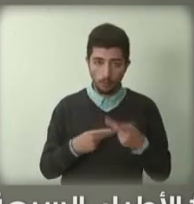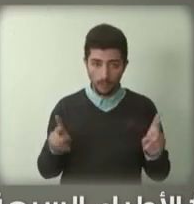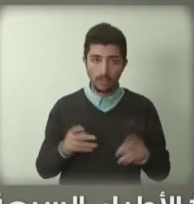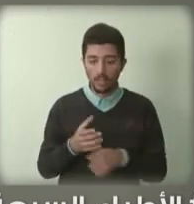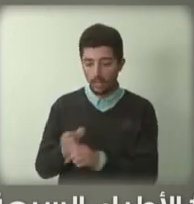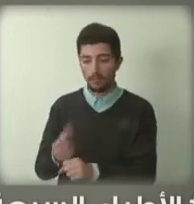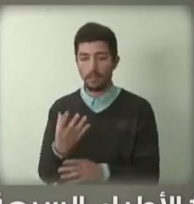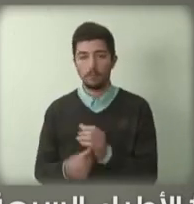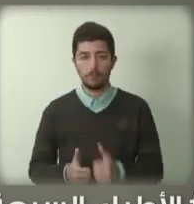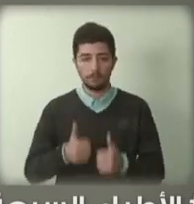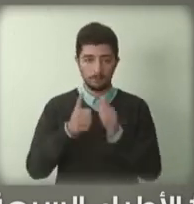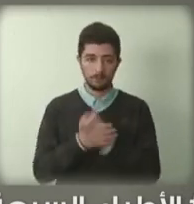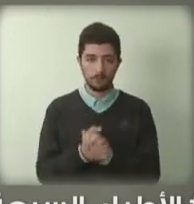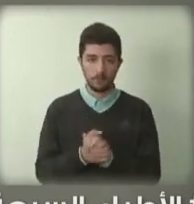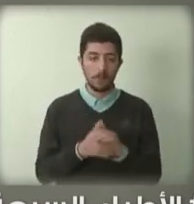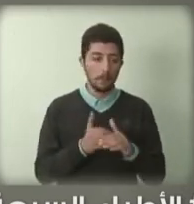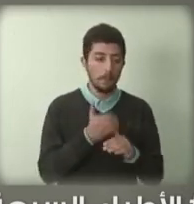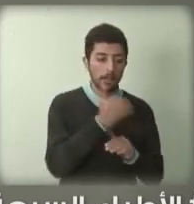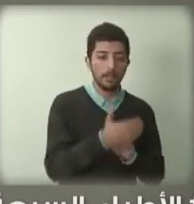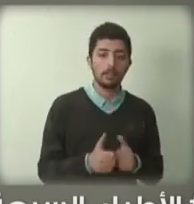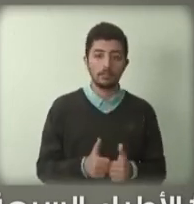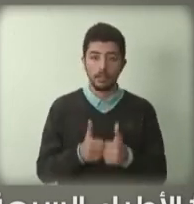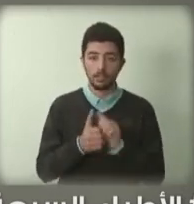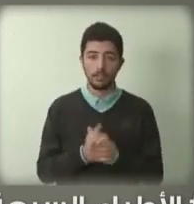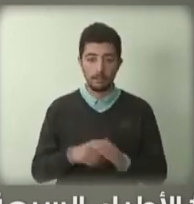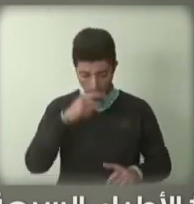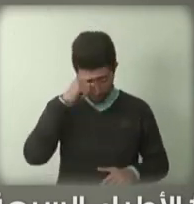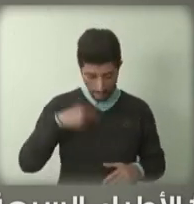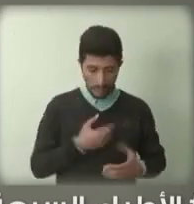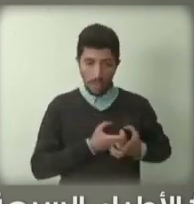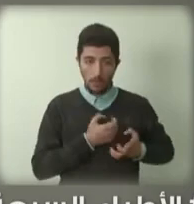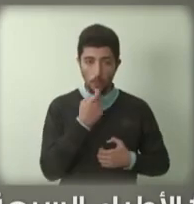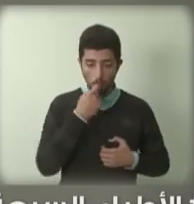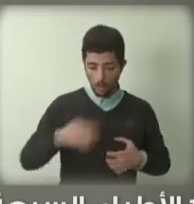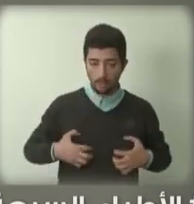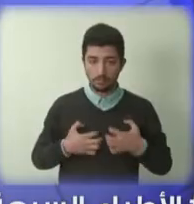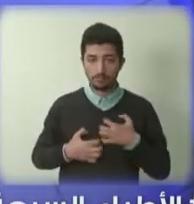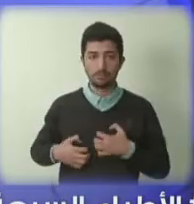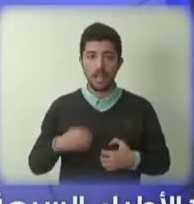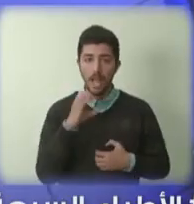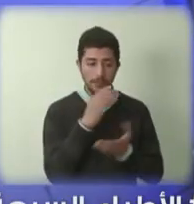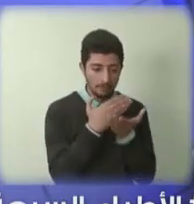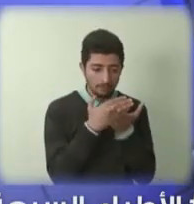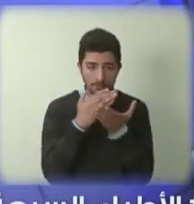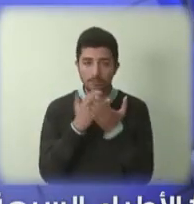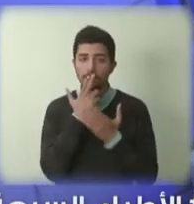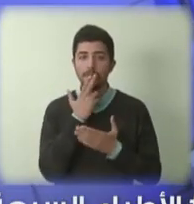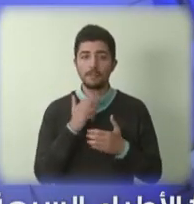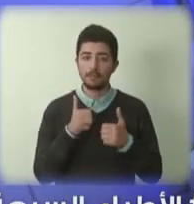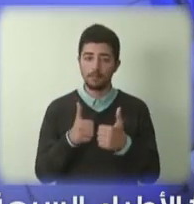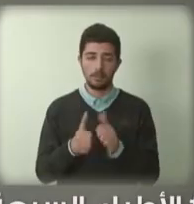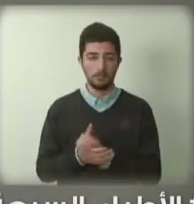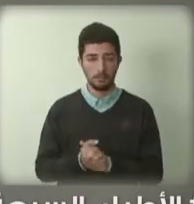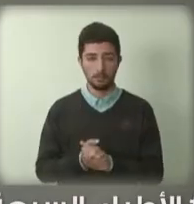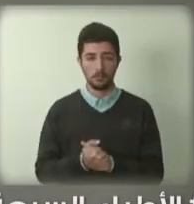اللبا فوائد كتيرة للطفل، منها تأثير الملين على الأمعاء وبالتالي بيساعد على خروج الفضلات مما يحمي الطفل من الإصابة